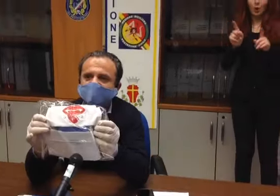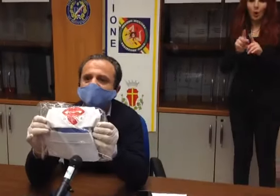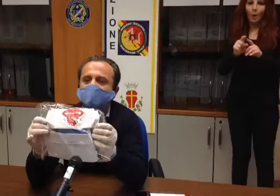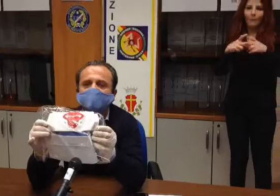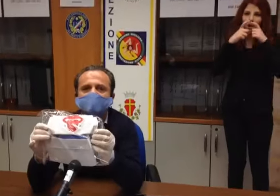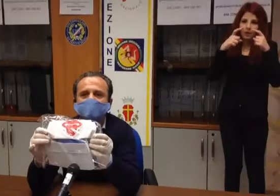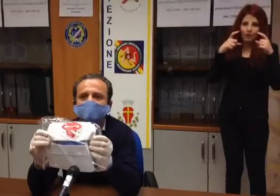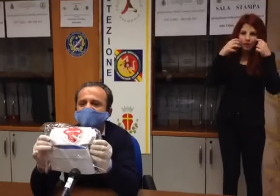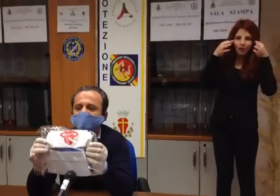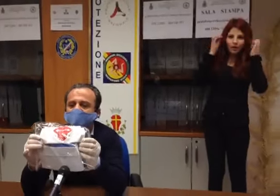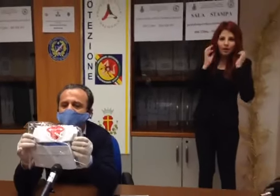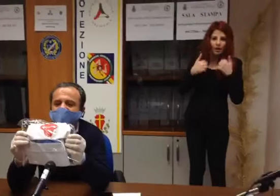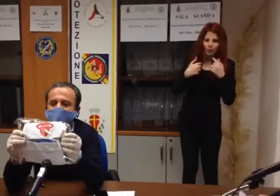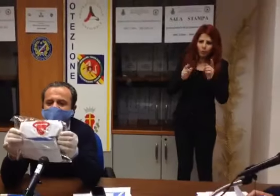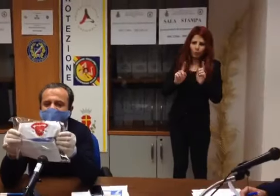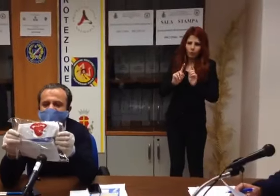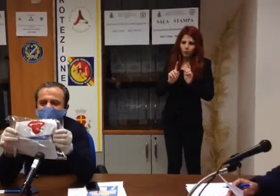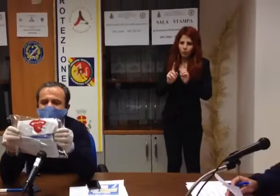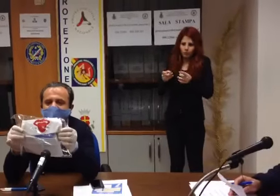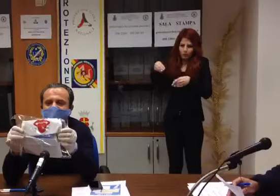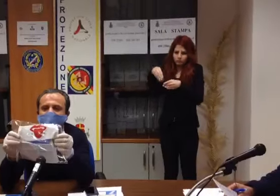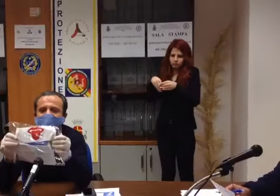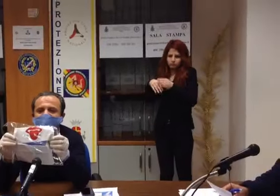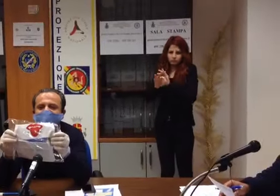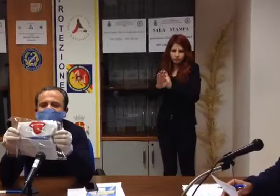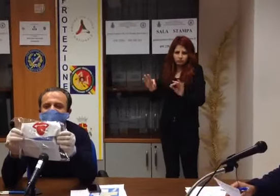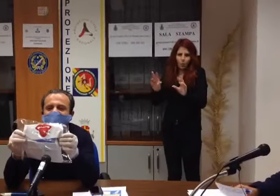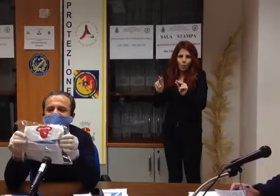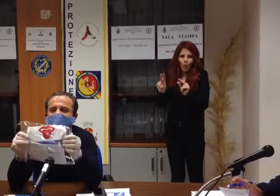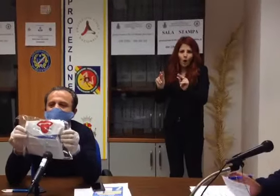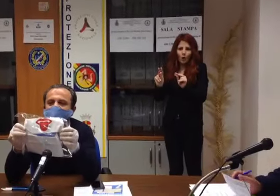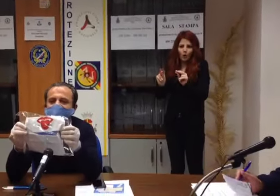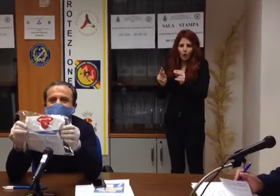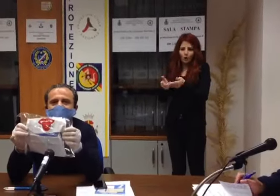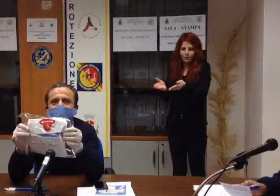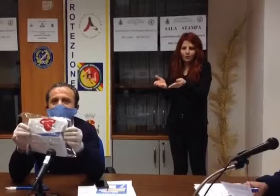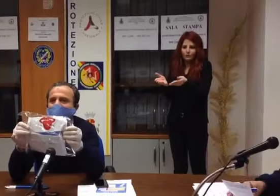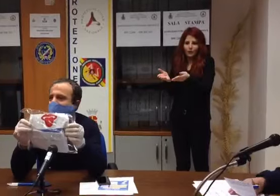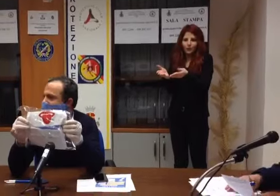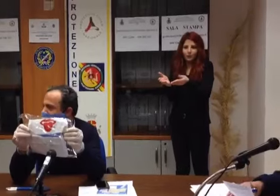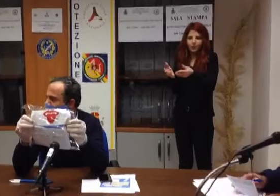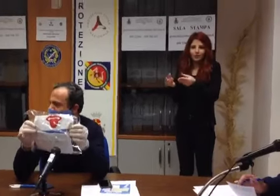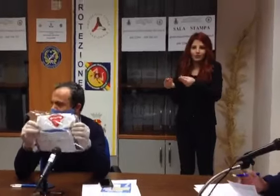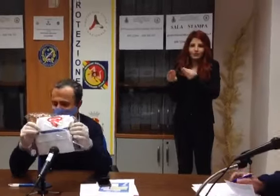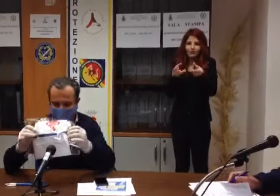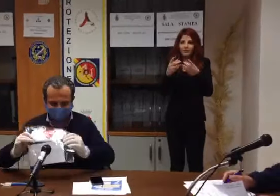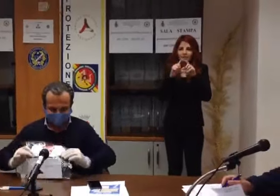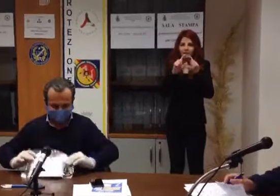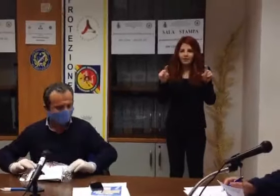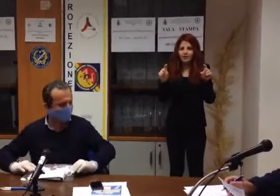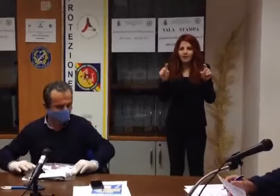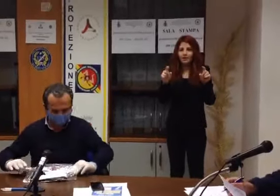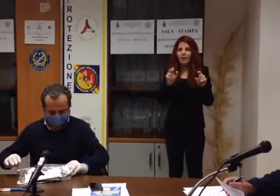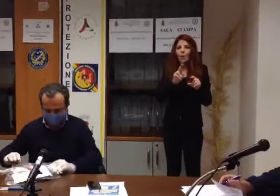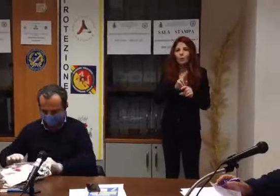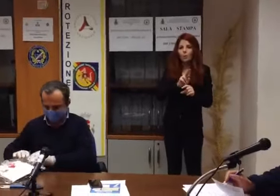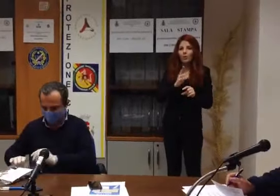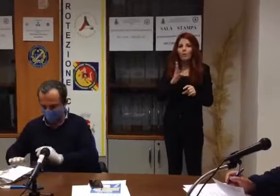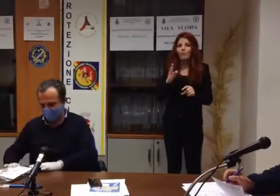metteremo in un'altra confezione e la faremo recapitare. Una mascherina esclusiva, ubabio.